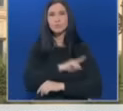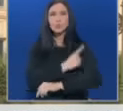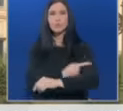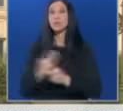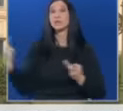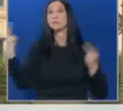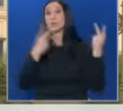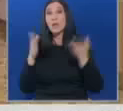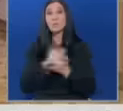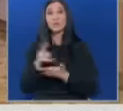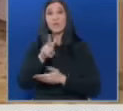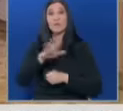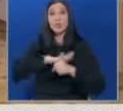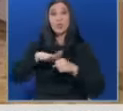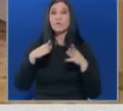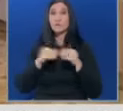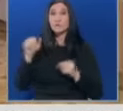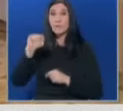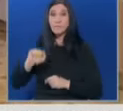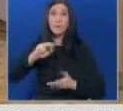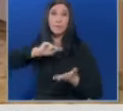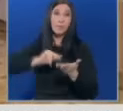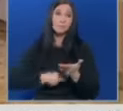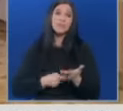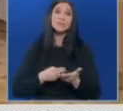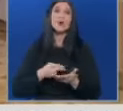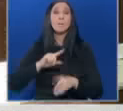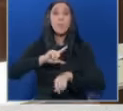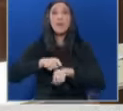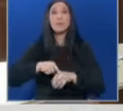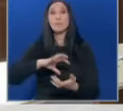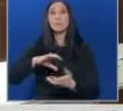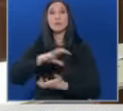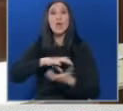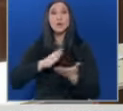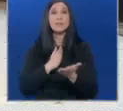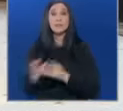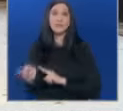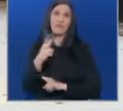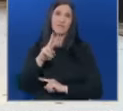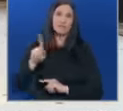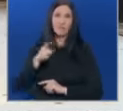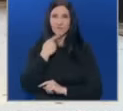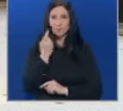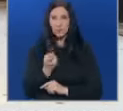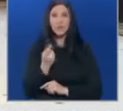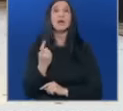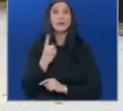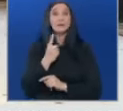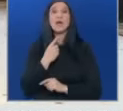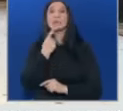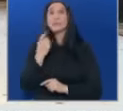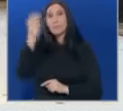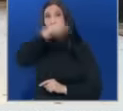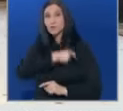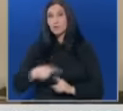на споразумение между двете основни румънски партии, подписано в разгара на политическа криза през 2021. Ексклузивно за БНТ